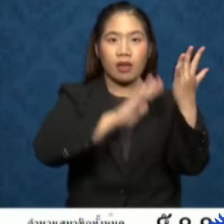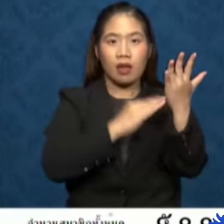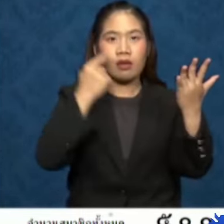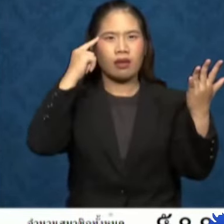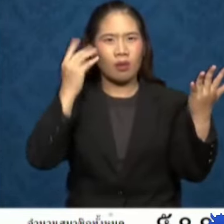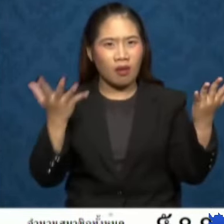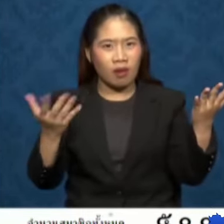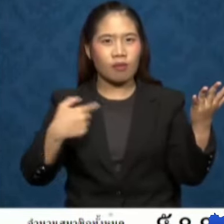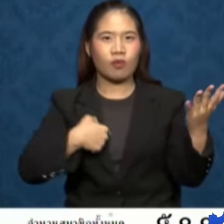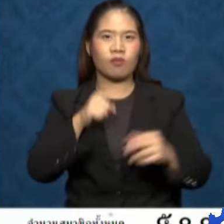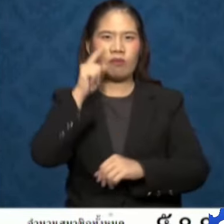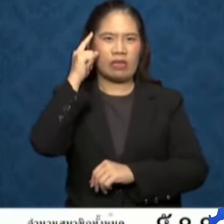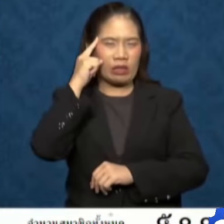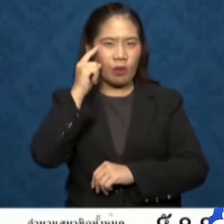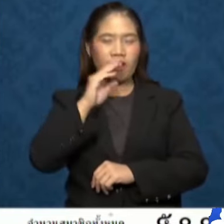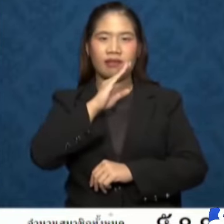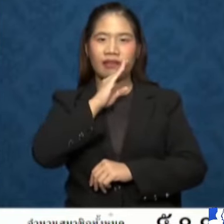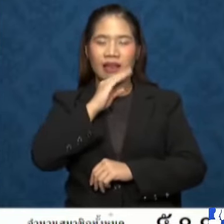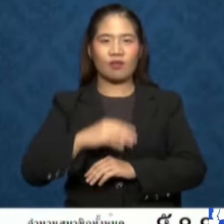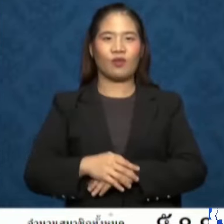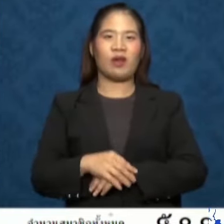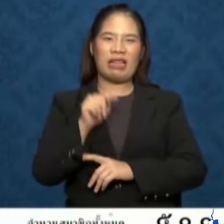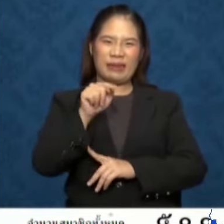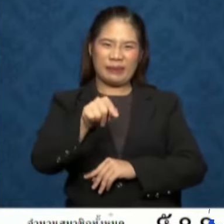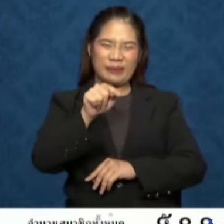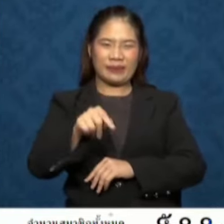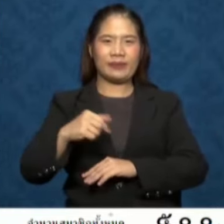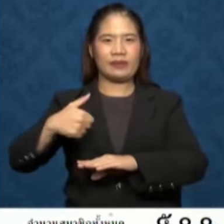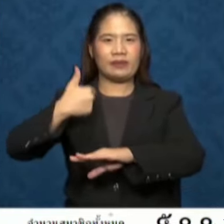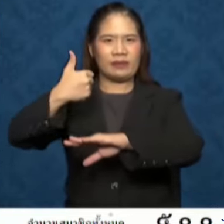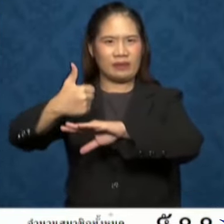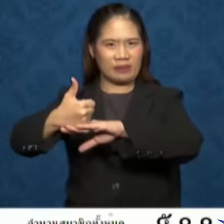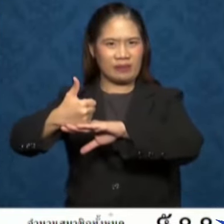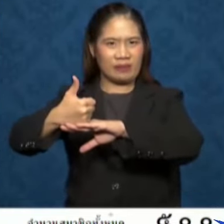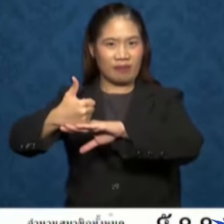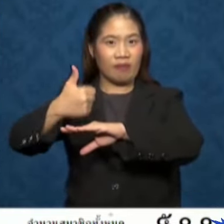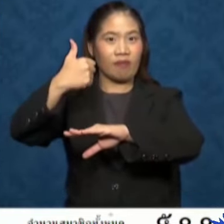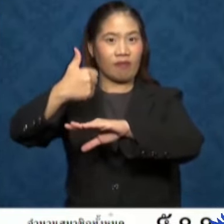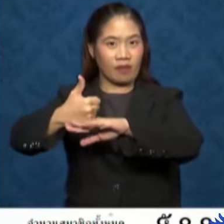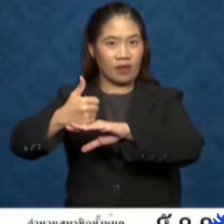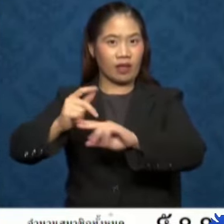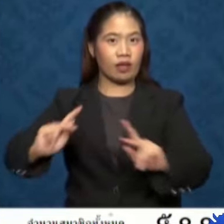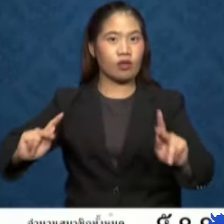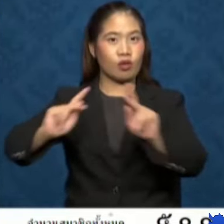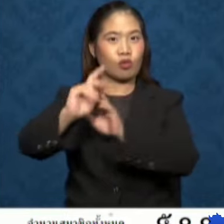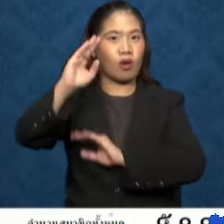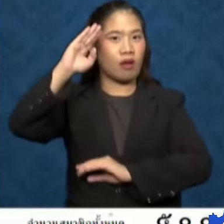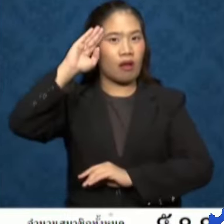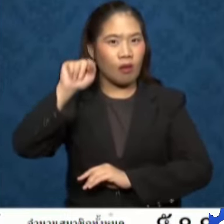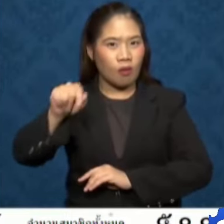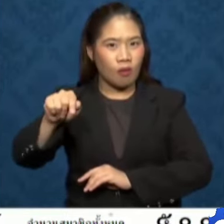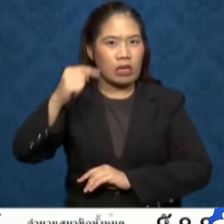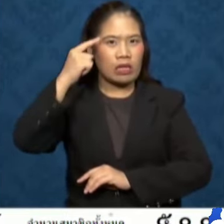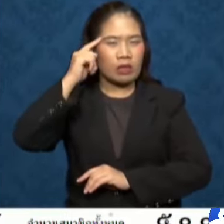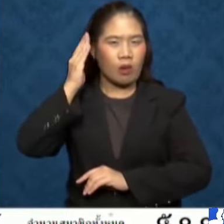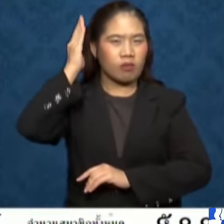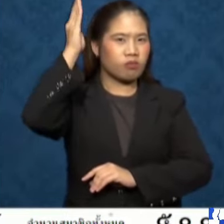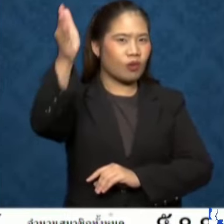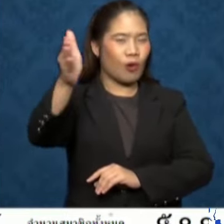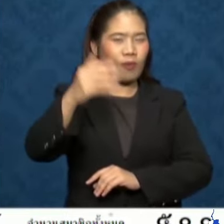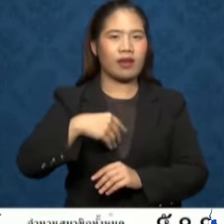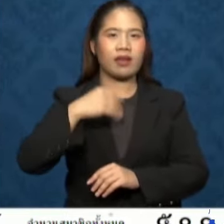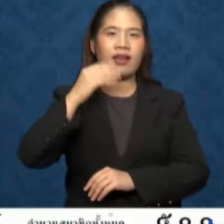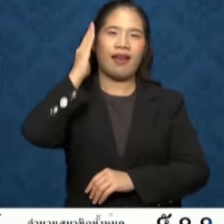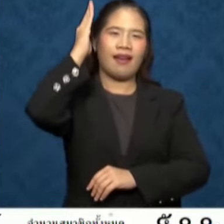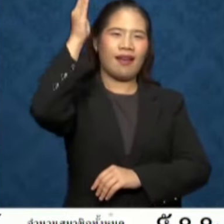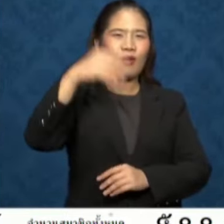ผมยืนยันได้เลยว่าตราบใดที่นายสุทินคลังแสงยังคงเป็นรัฐมนตรีว่าการกระทรวงกลาโหมอยู่อนาคตของธุรกิจหรือ